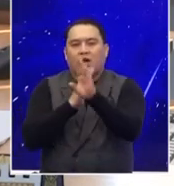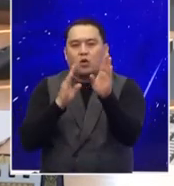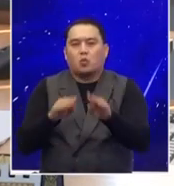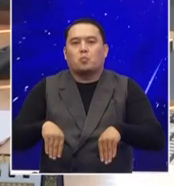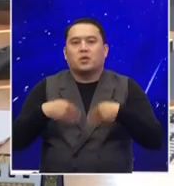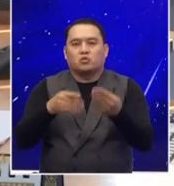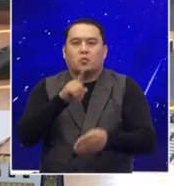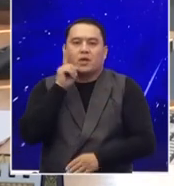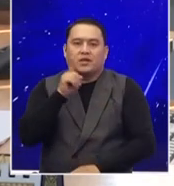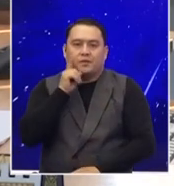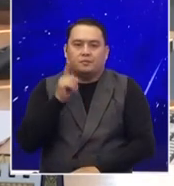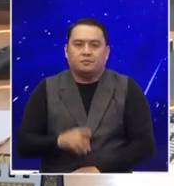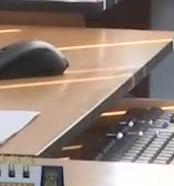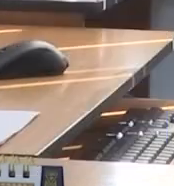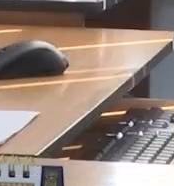будущим поколениям.